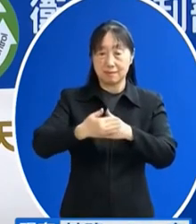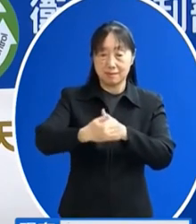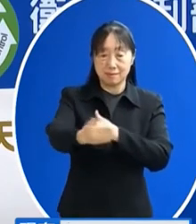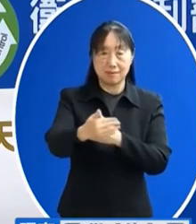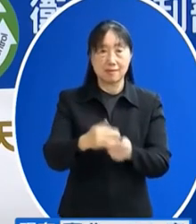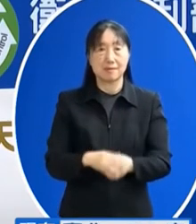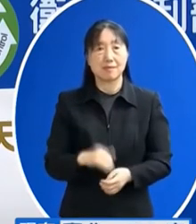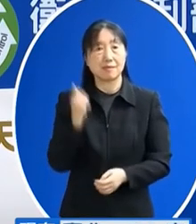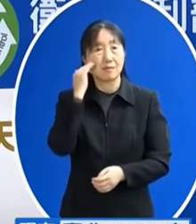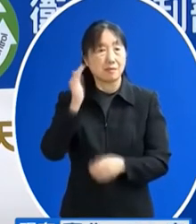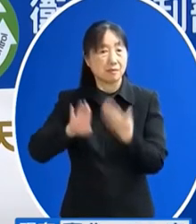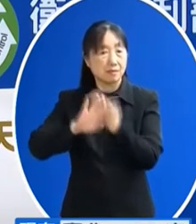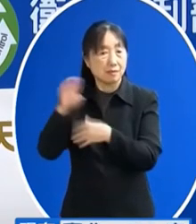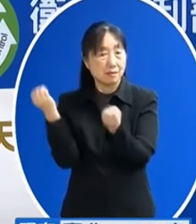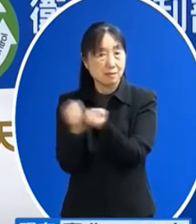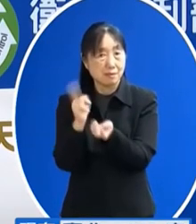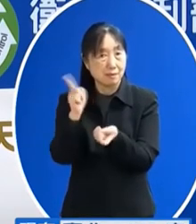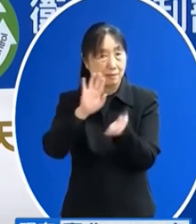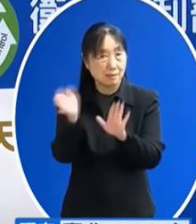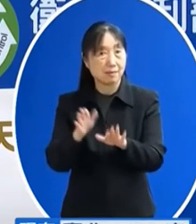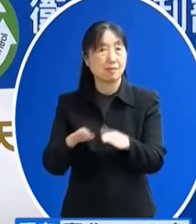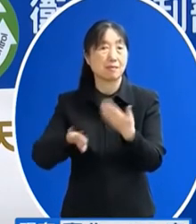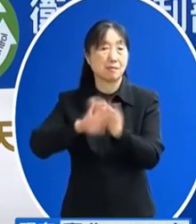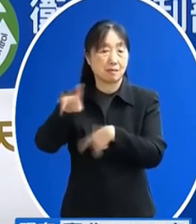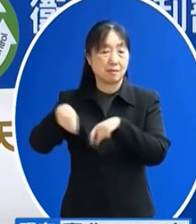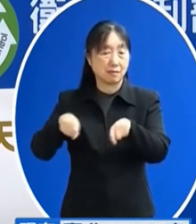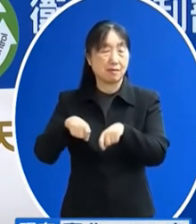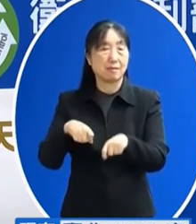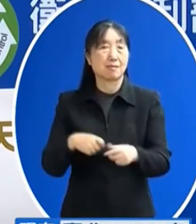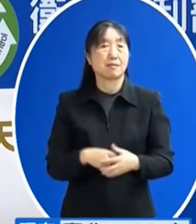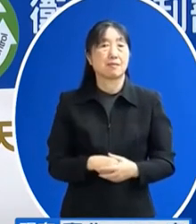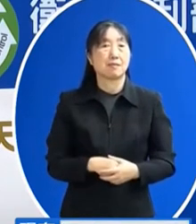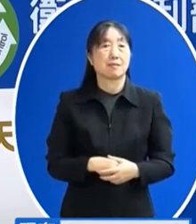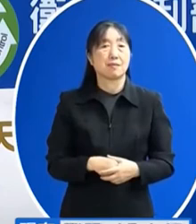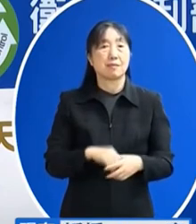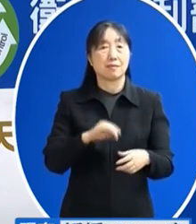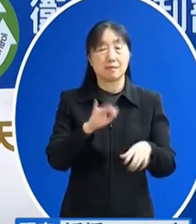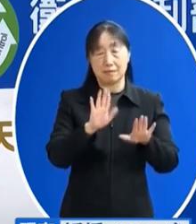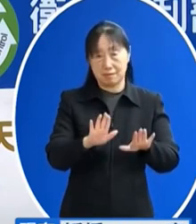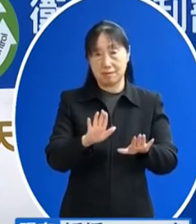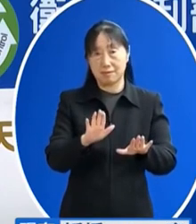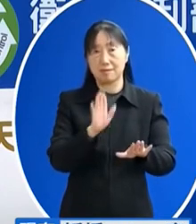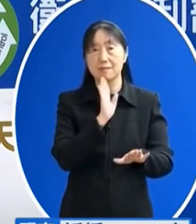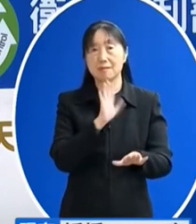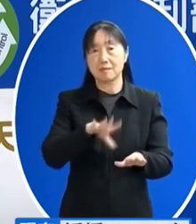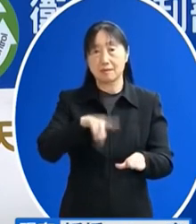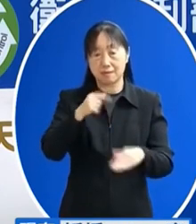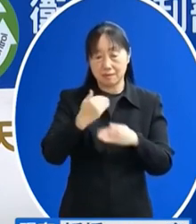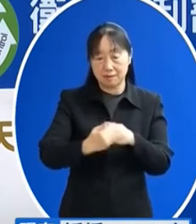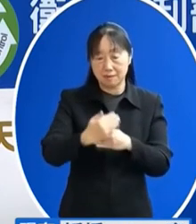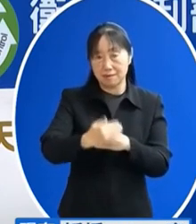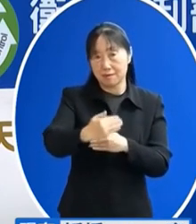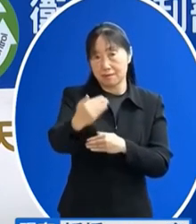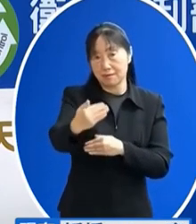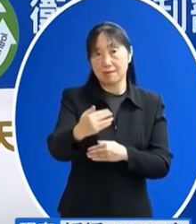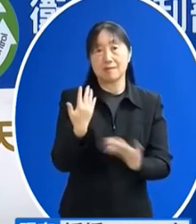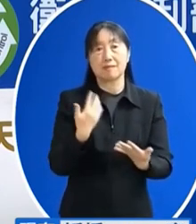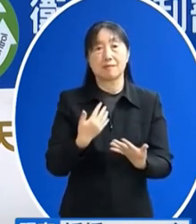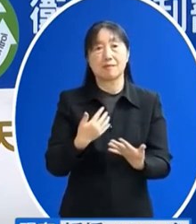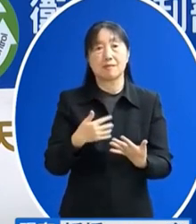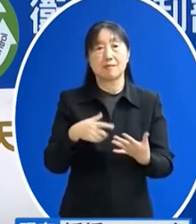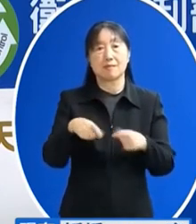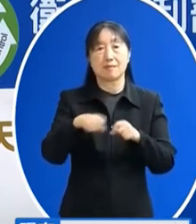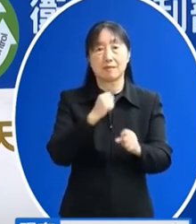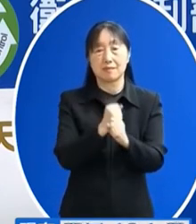那至于其他有发生什么情况，那可能就要另外来做考虑，啊，那目前当然就照着一步一步来哈，照着我们原